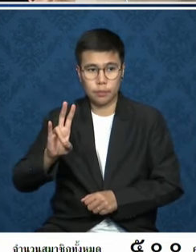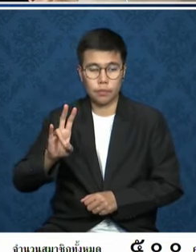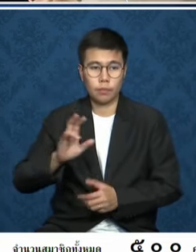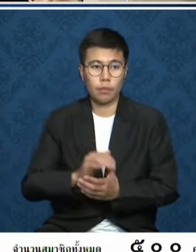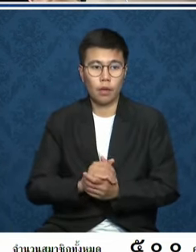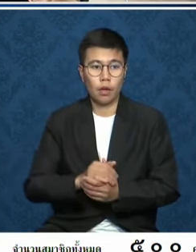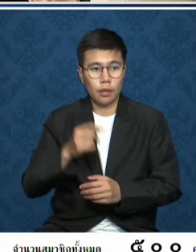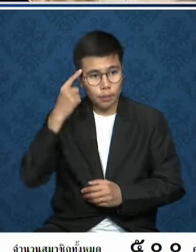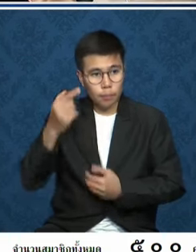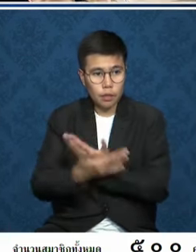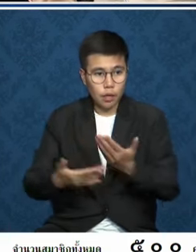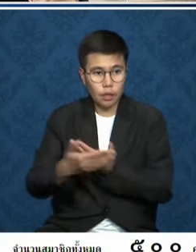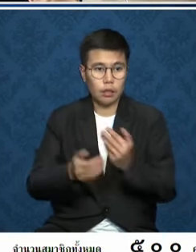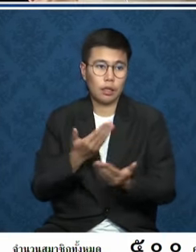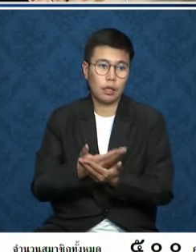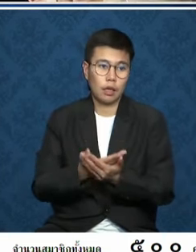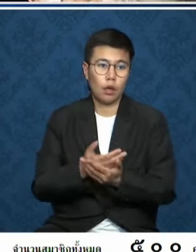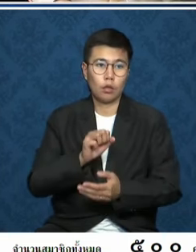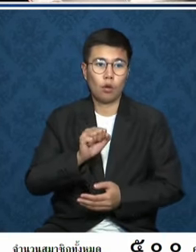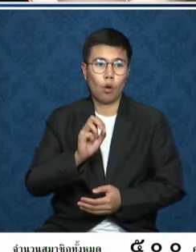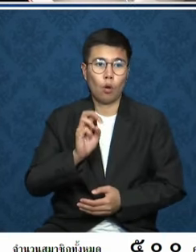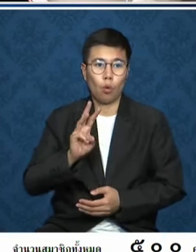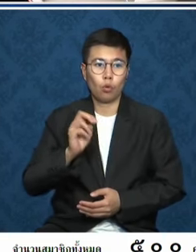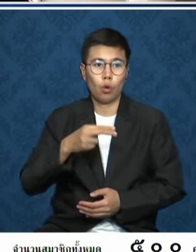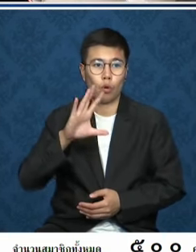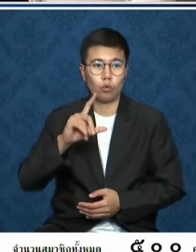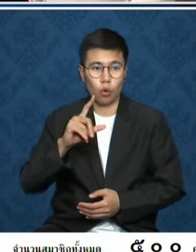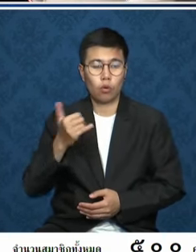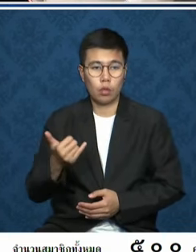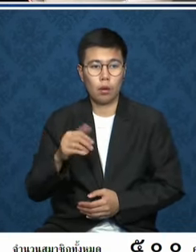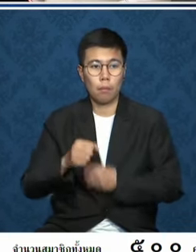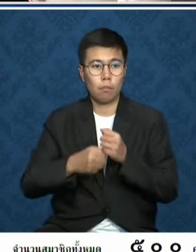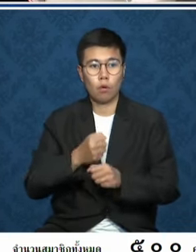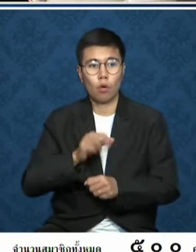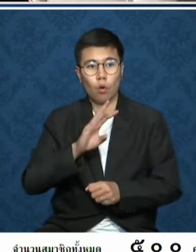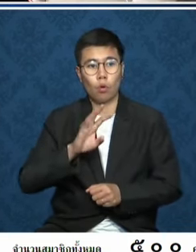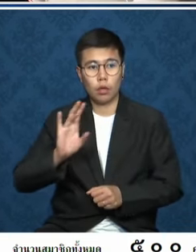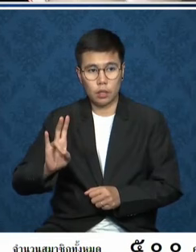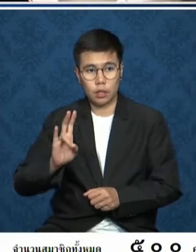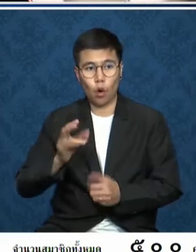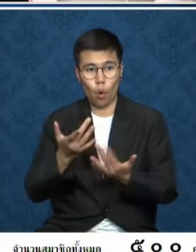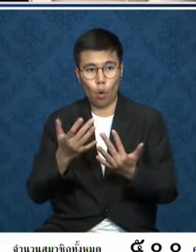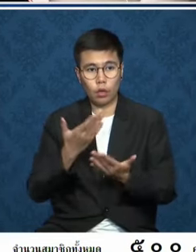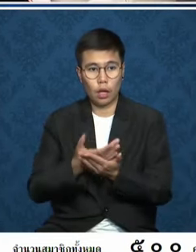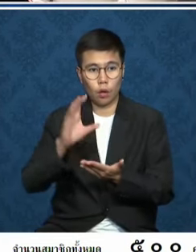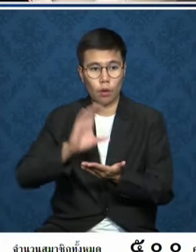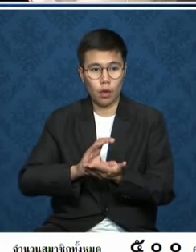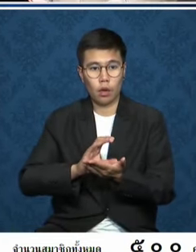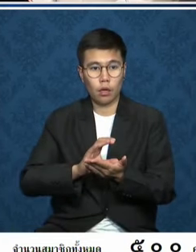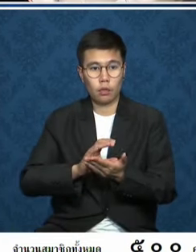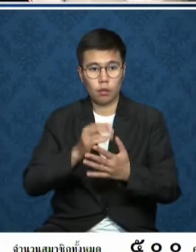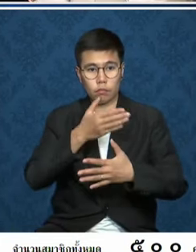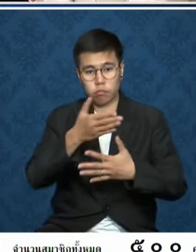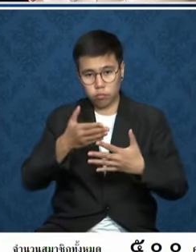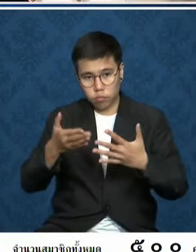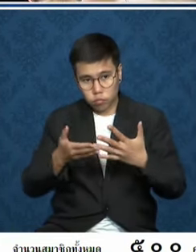การพิจารณาสัส่นของงบประมาณของสาวบทช.ในป 67 ที่กำลังพิจารณาจัดสนอยู่ก็อยู่ในลำดบเก้า